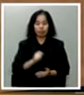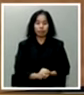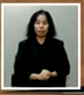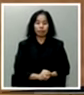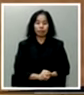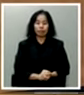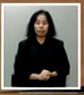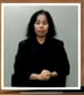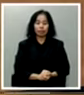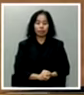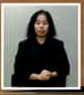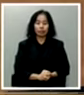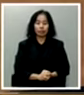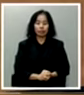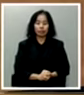ขสินธารนนท์ครับ